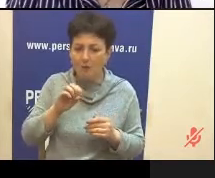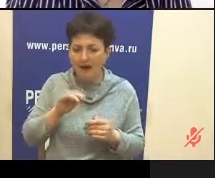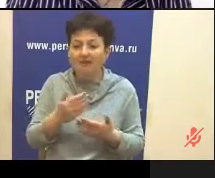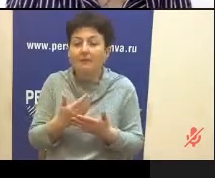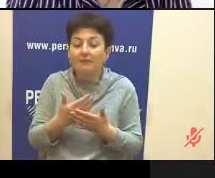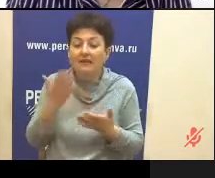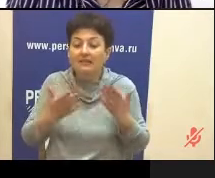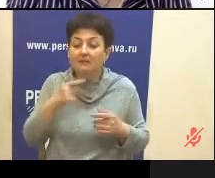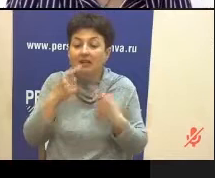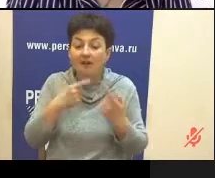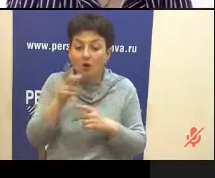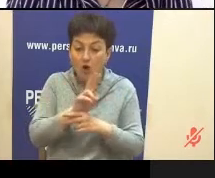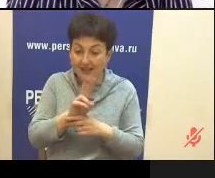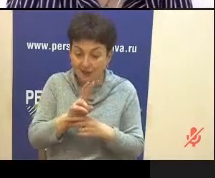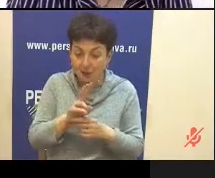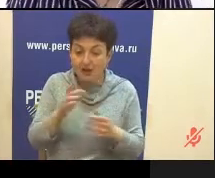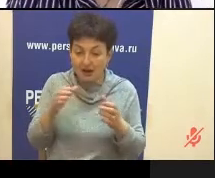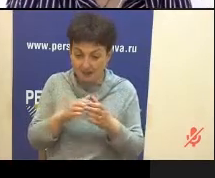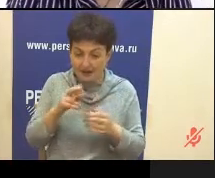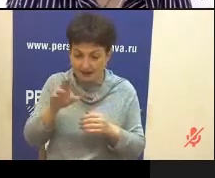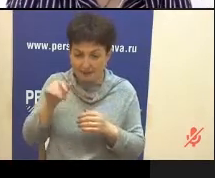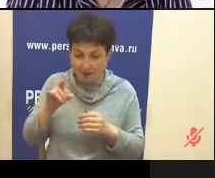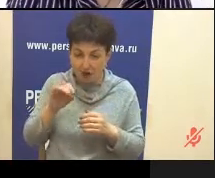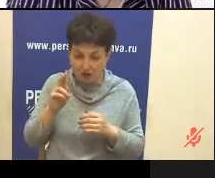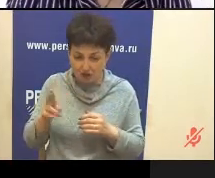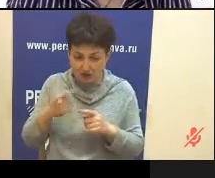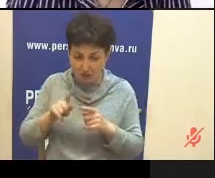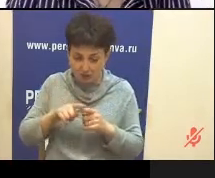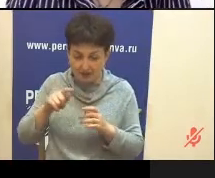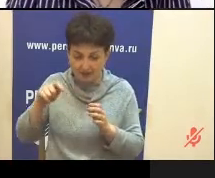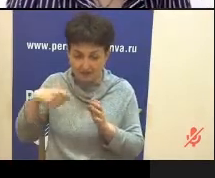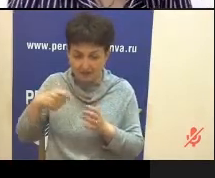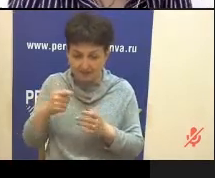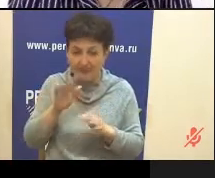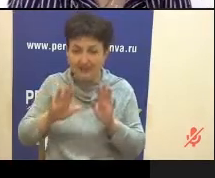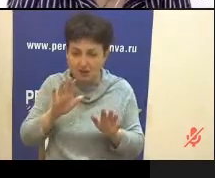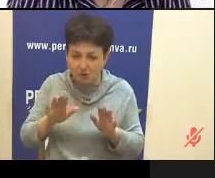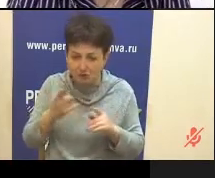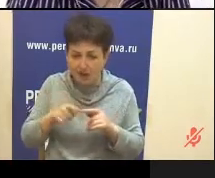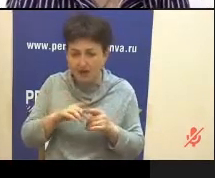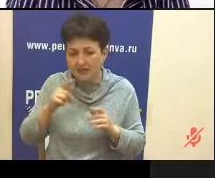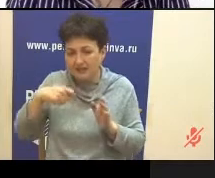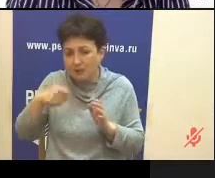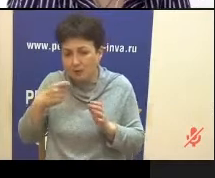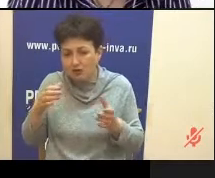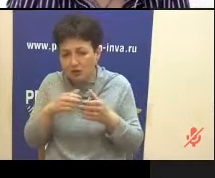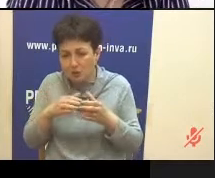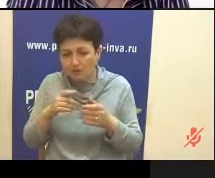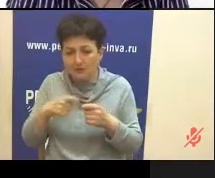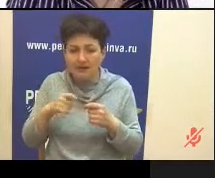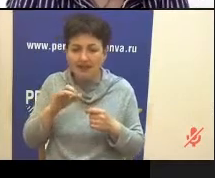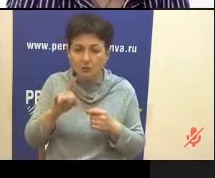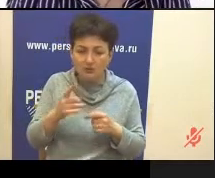Например, если уж мы говорим про кино, компании-прокатчика, которая этот фильм прокатывает, режиссеров какой-то съемочной группы, продюсера,